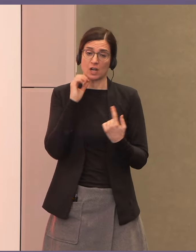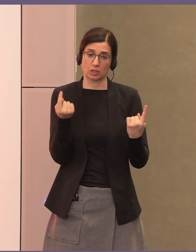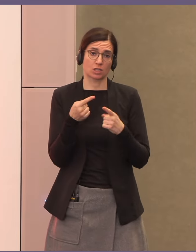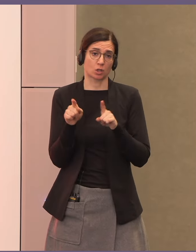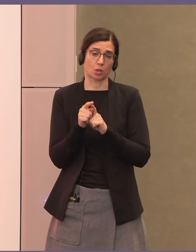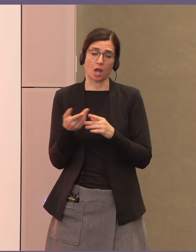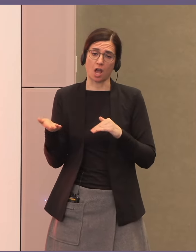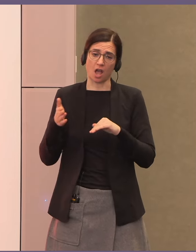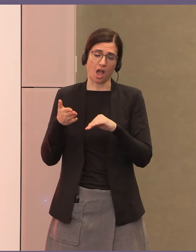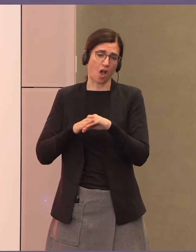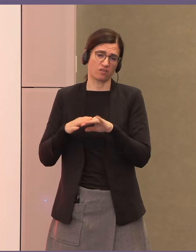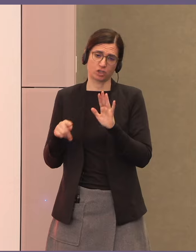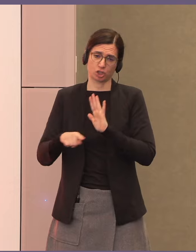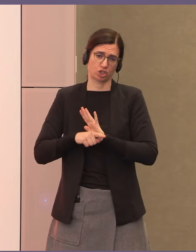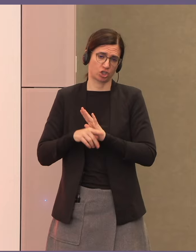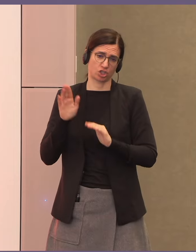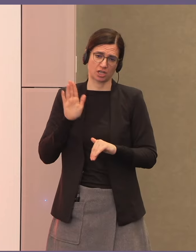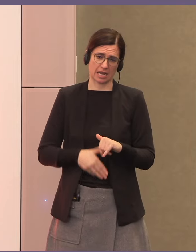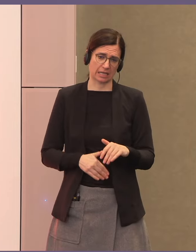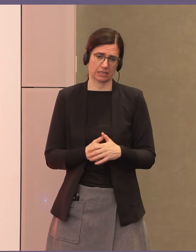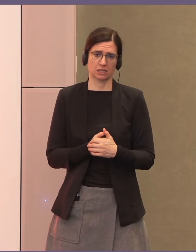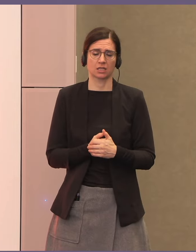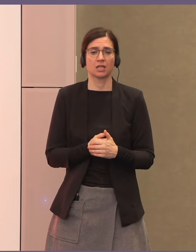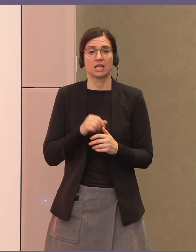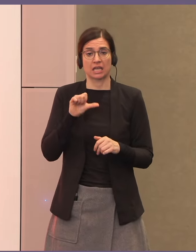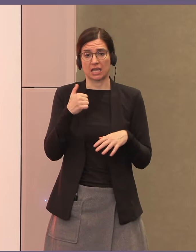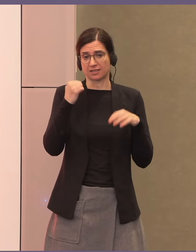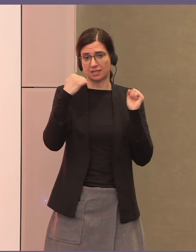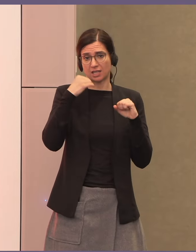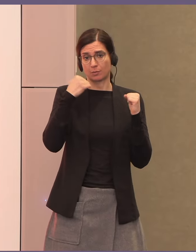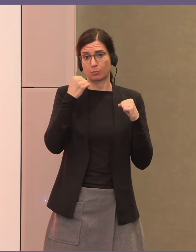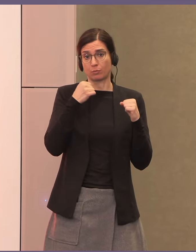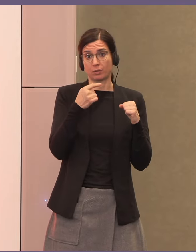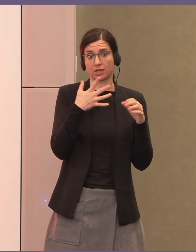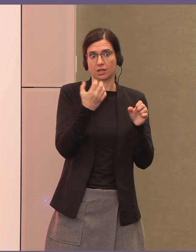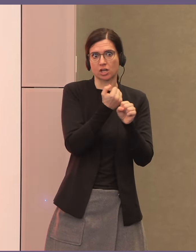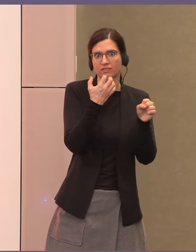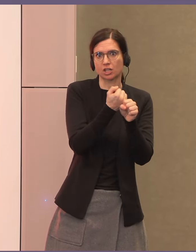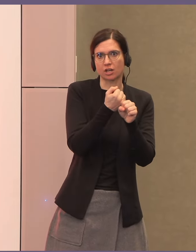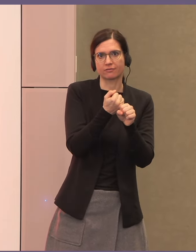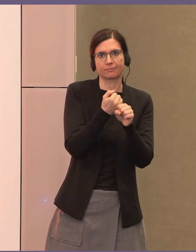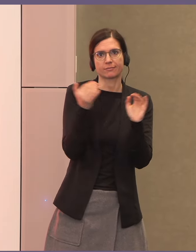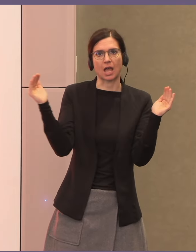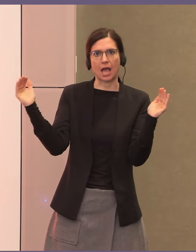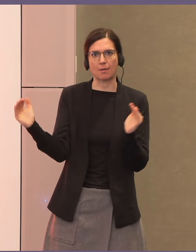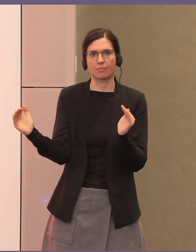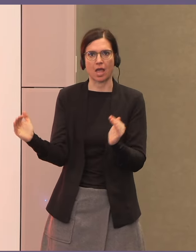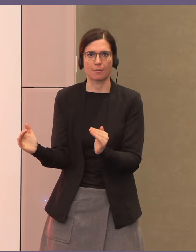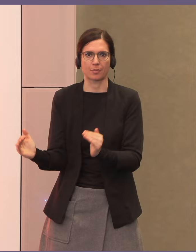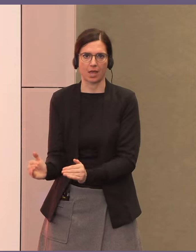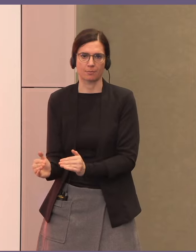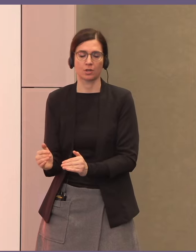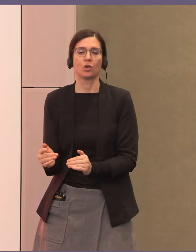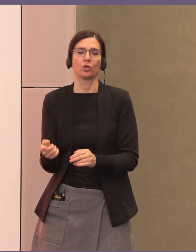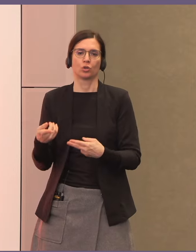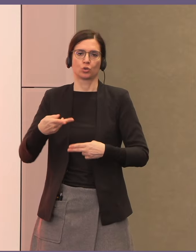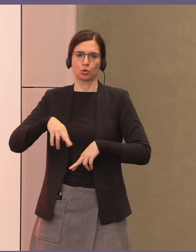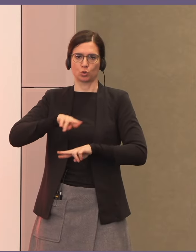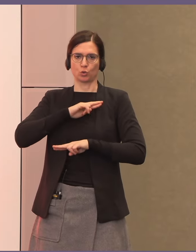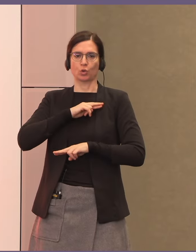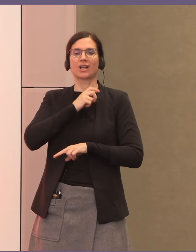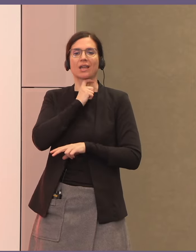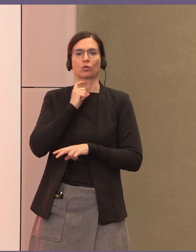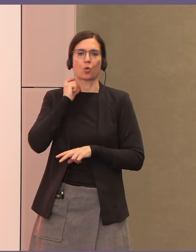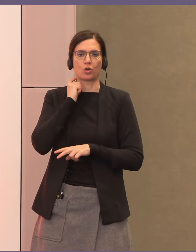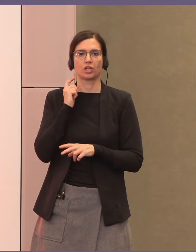1934, da frauenpolitische Errungenschaften der Ersten Republik sukzessive auch wieder zurückgenommen wurden und mit der Rekatualisierung der Gesellschaft